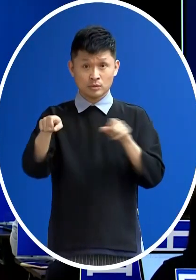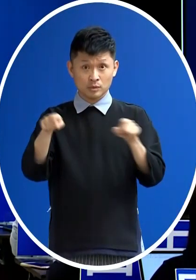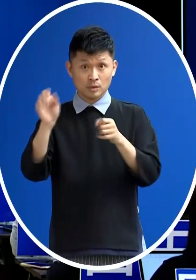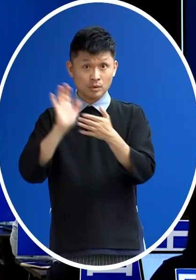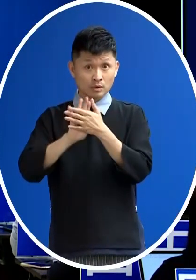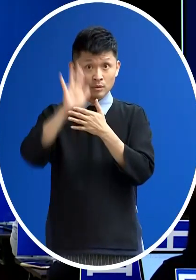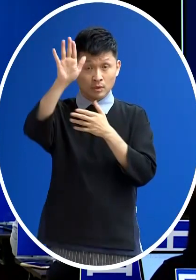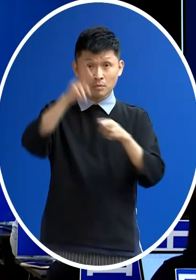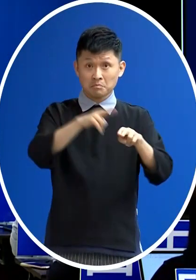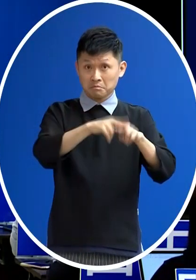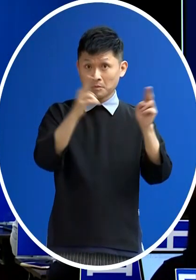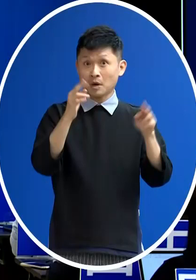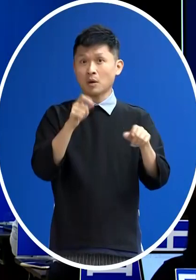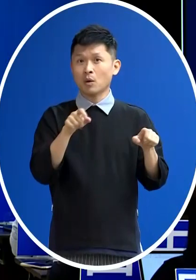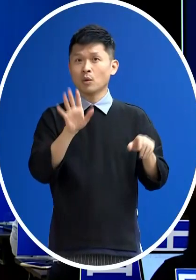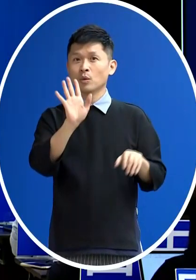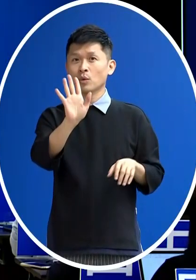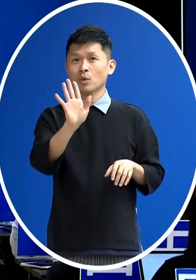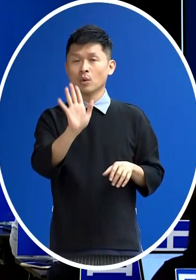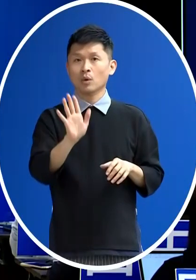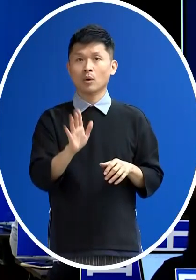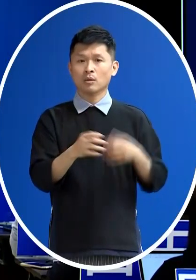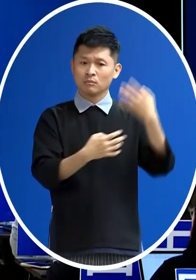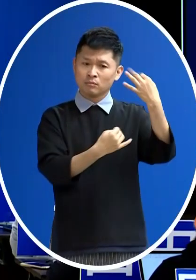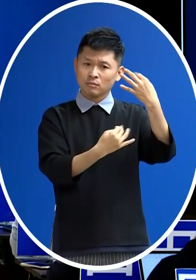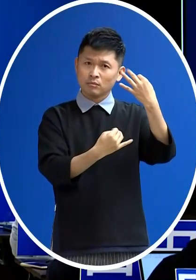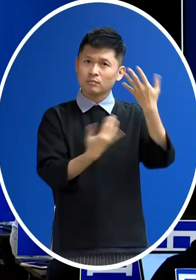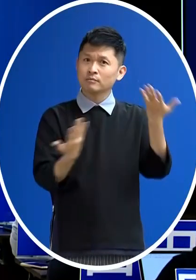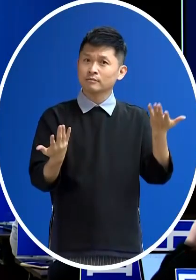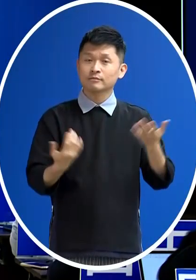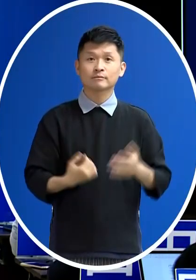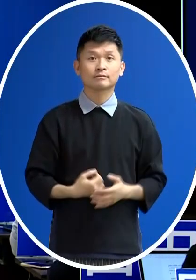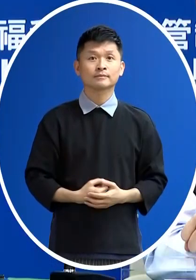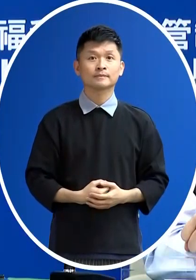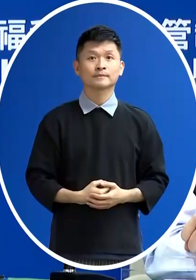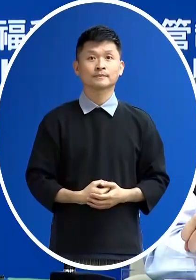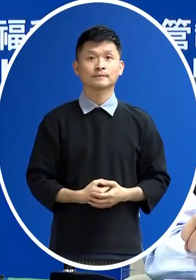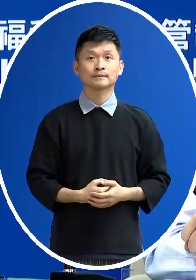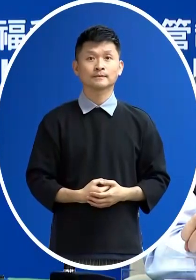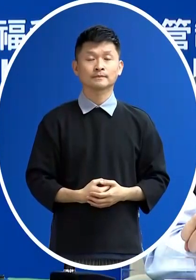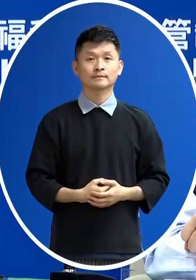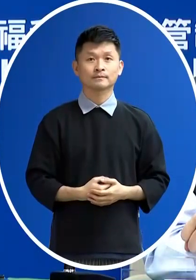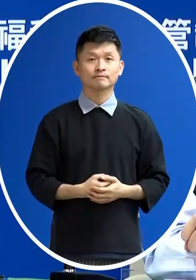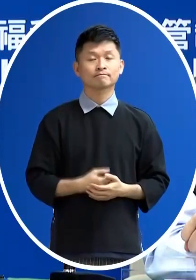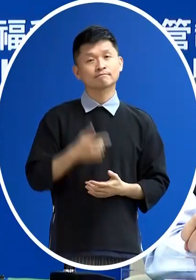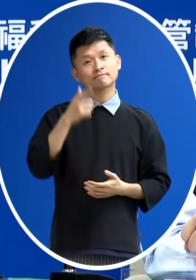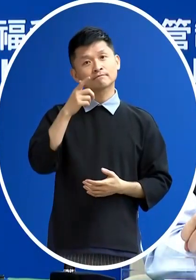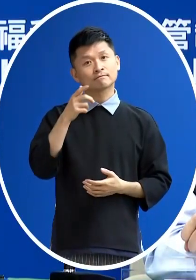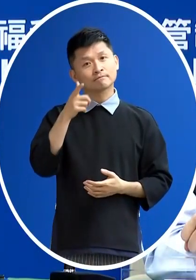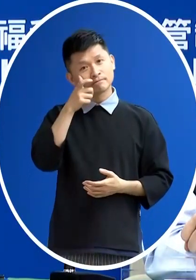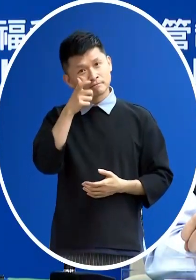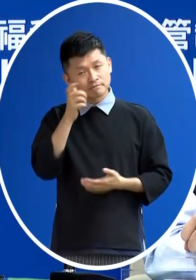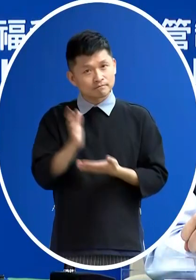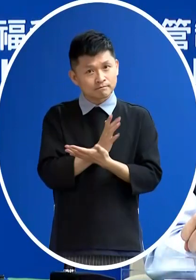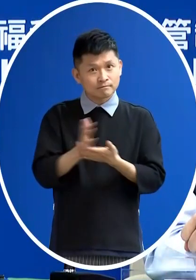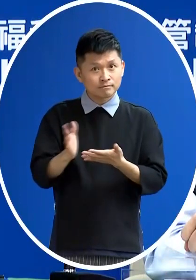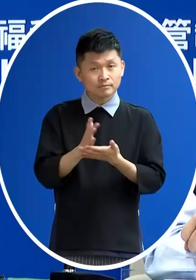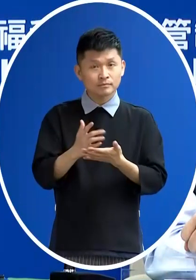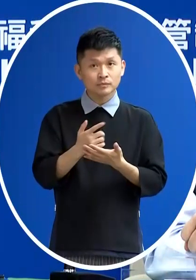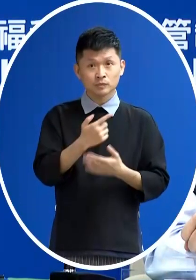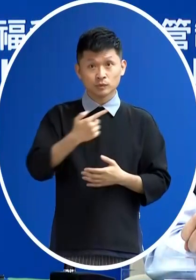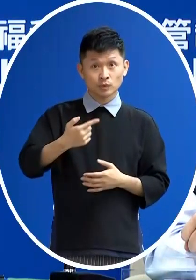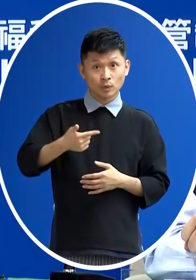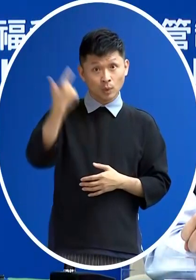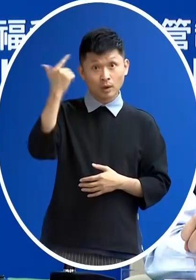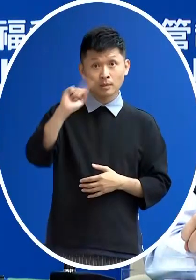预估的时间或是什么样的时间点会启动？谢谢。 大家看一看嘛，最早就是